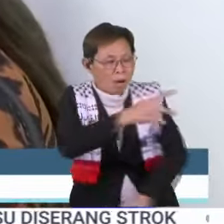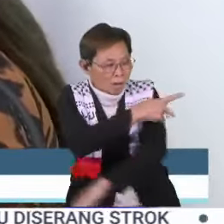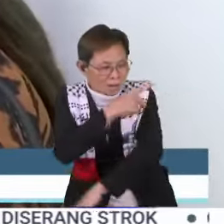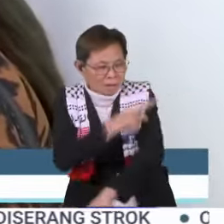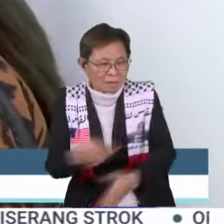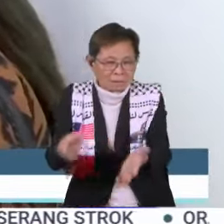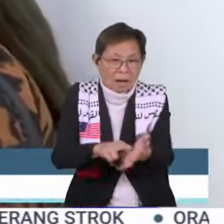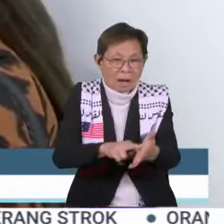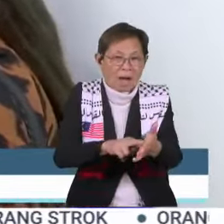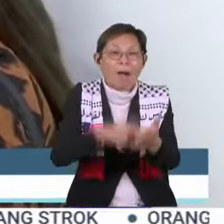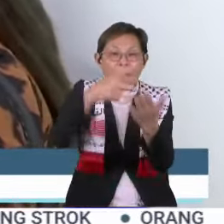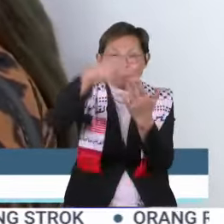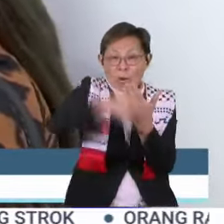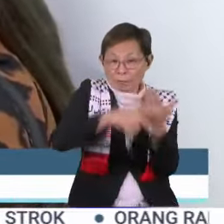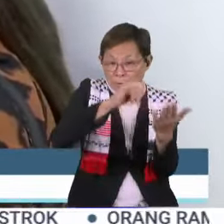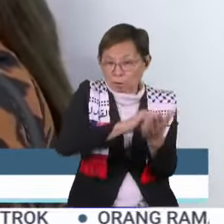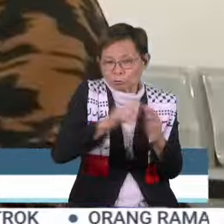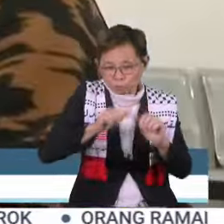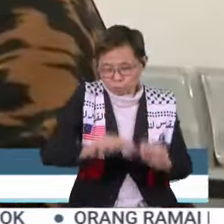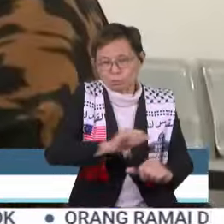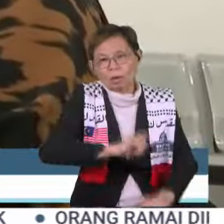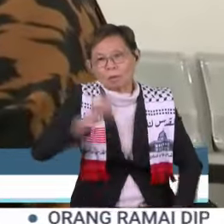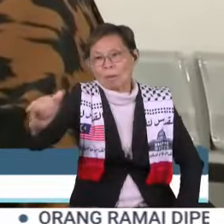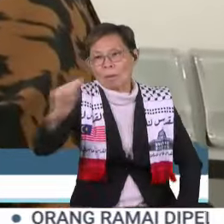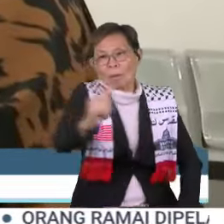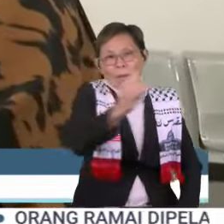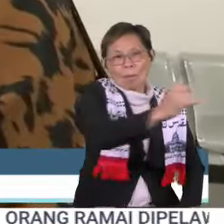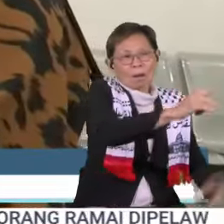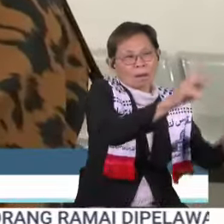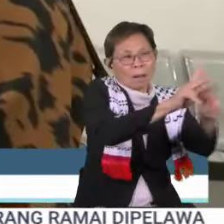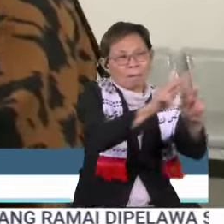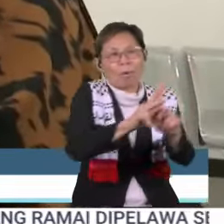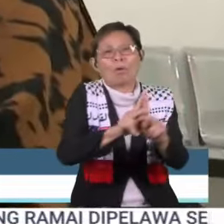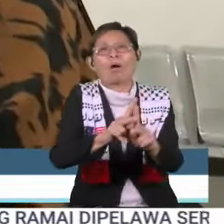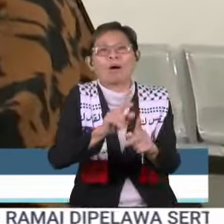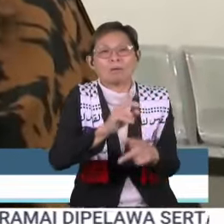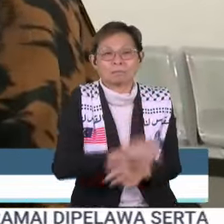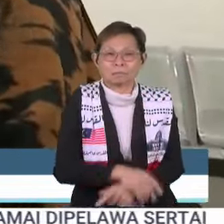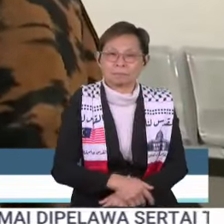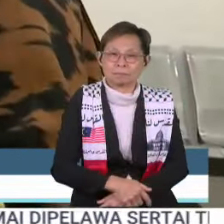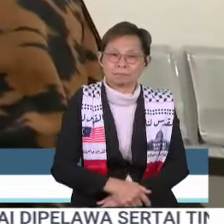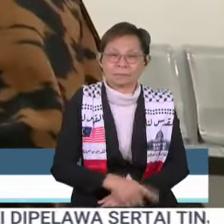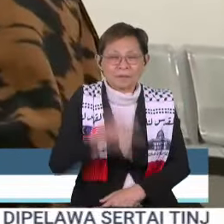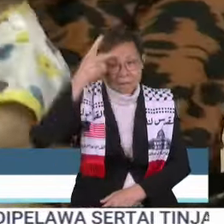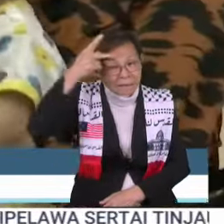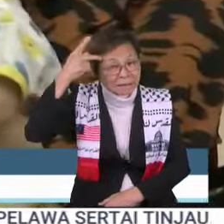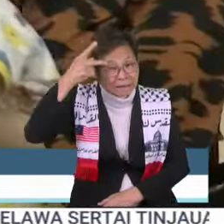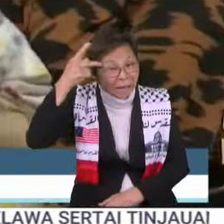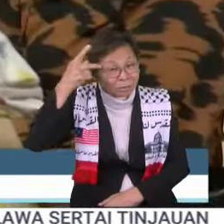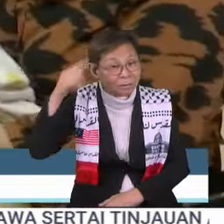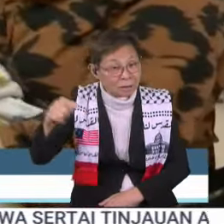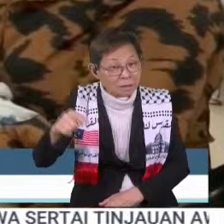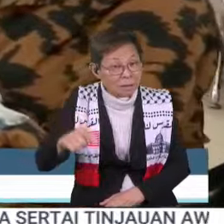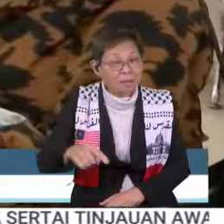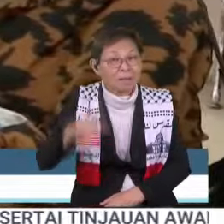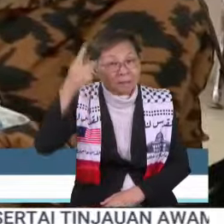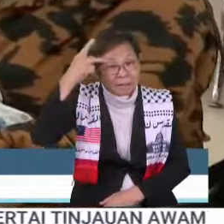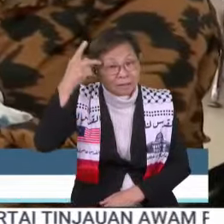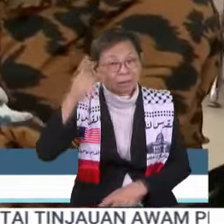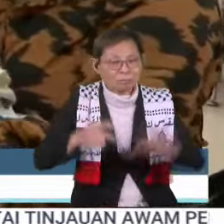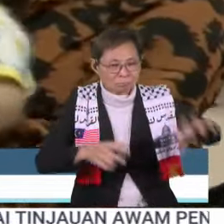berdaftar di bawah program itu terus ke kampung-kampung di kawasan pedalaman. Keningau merupakan antara